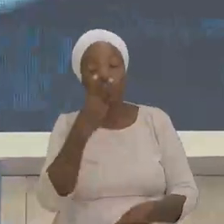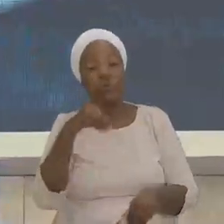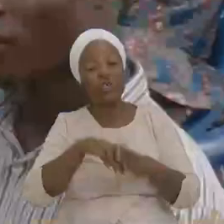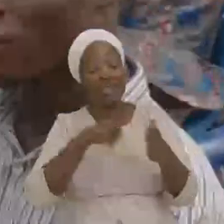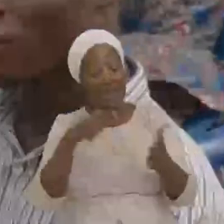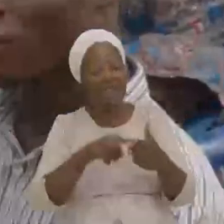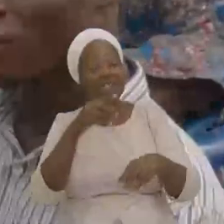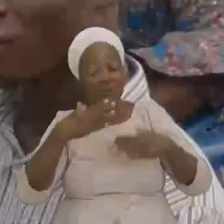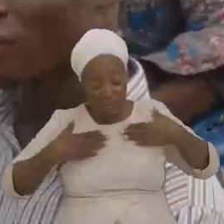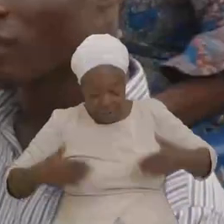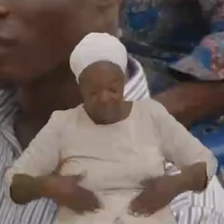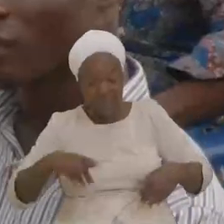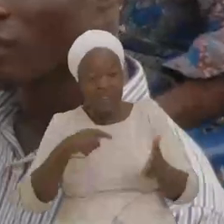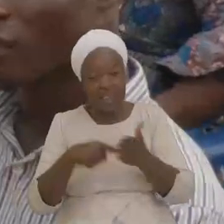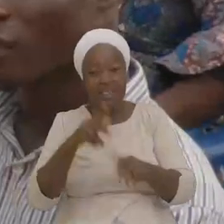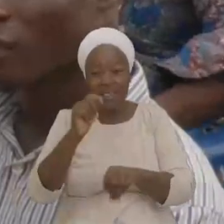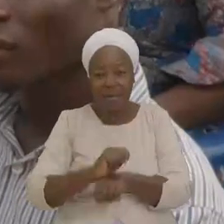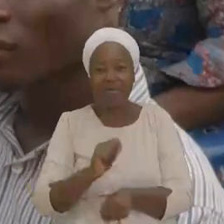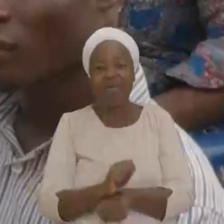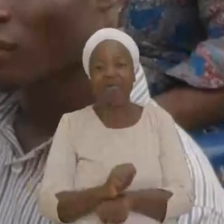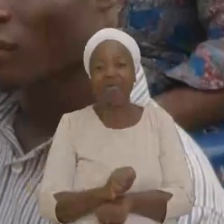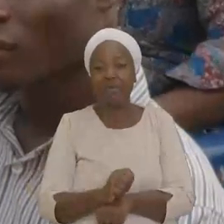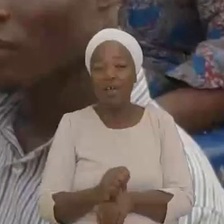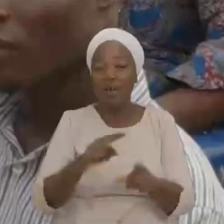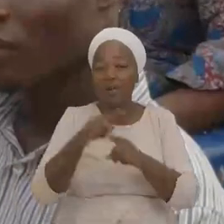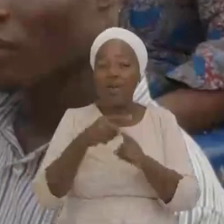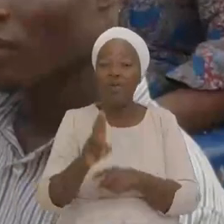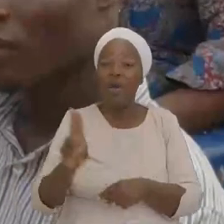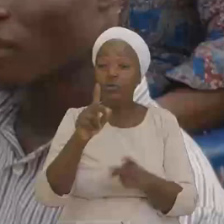de cigarettes, de tabac dans ce corps.